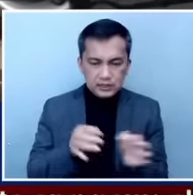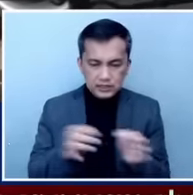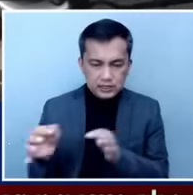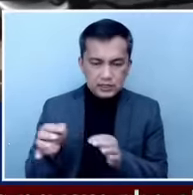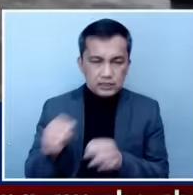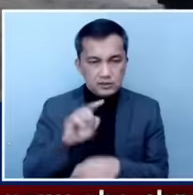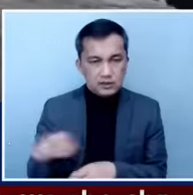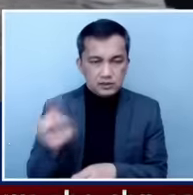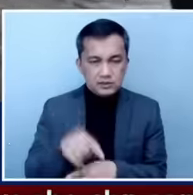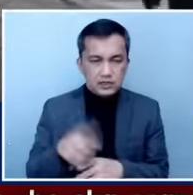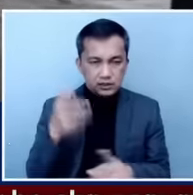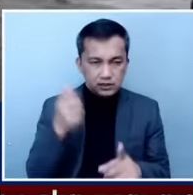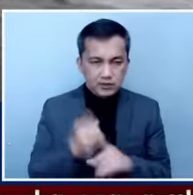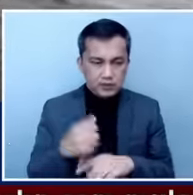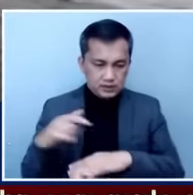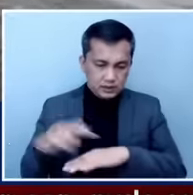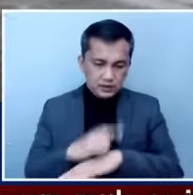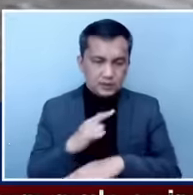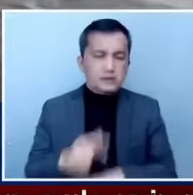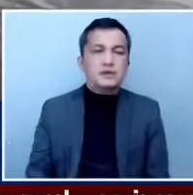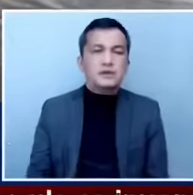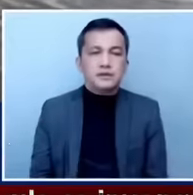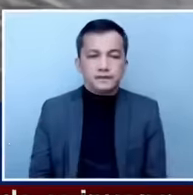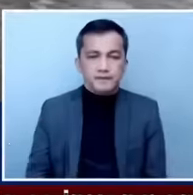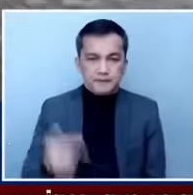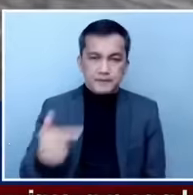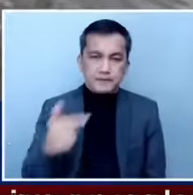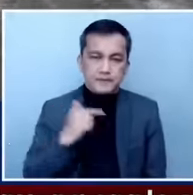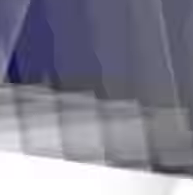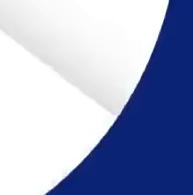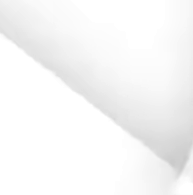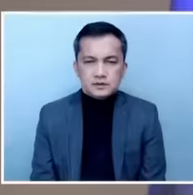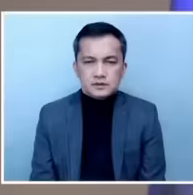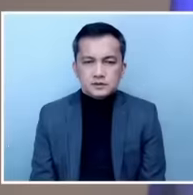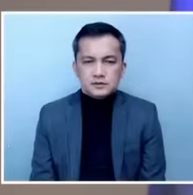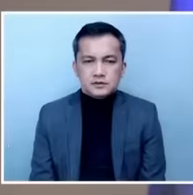apektadong paliparan. Don Tagala, ABS-CBN News, New York.